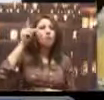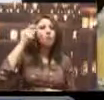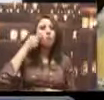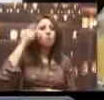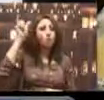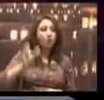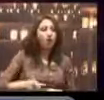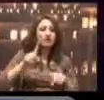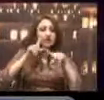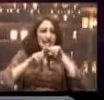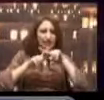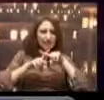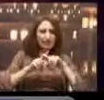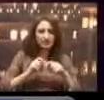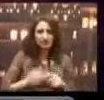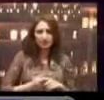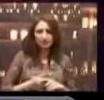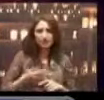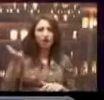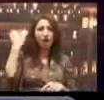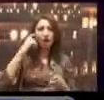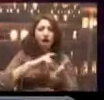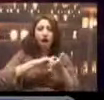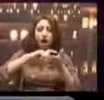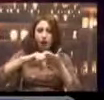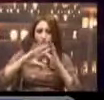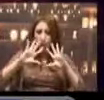جدا جدا جدا، واول حاجه كانت الحدوته كلها